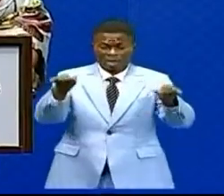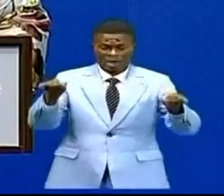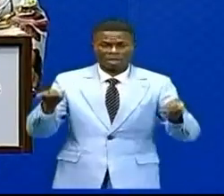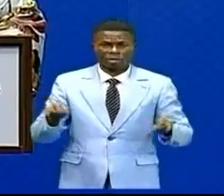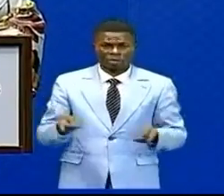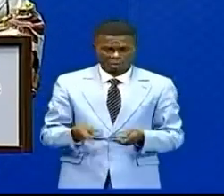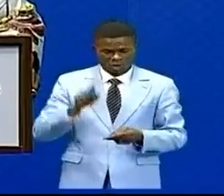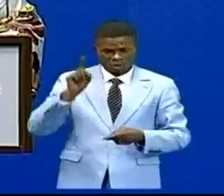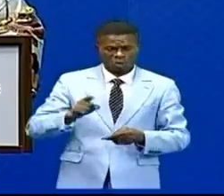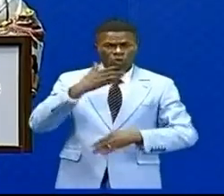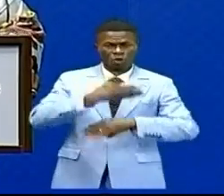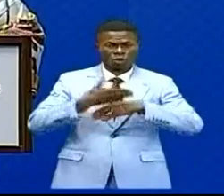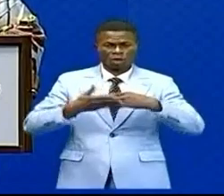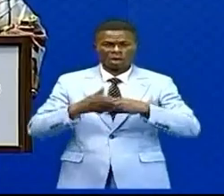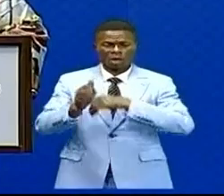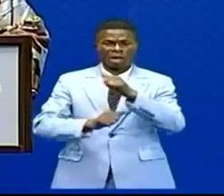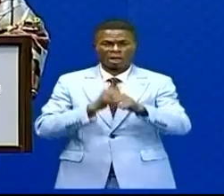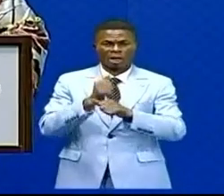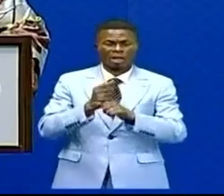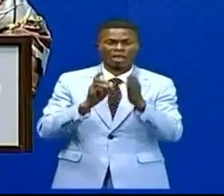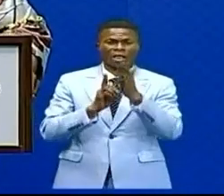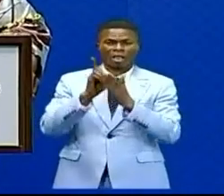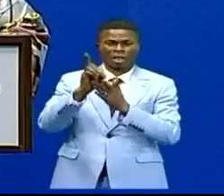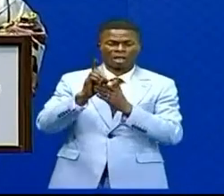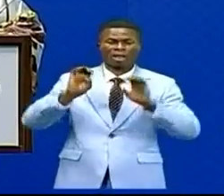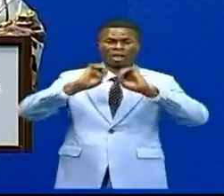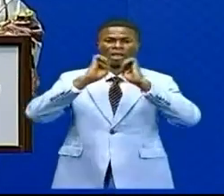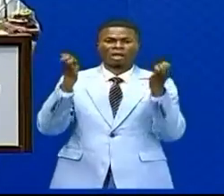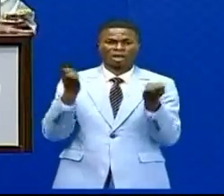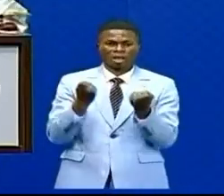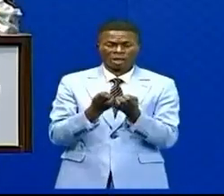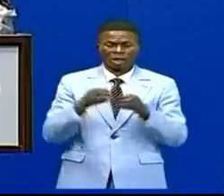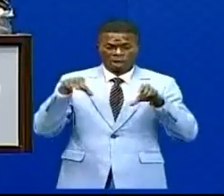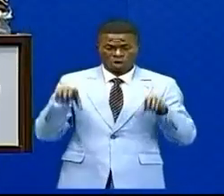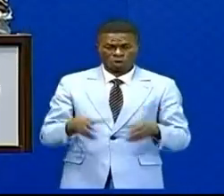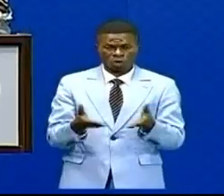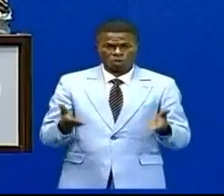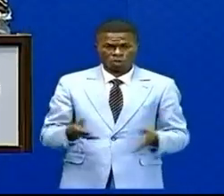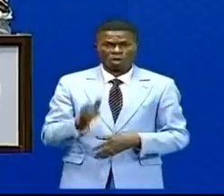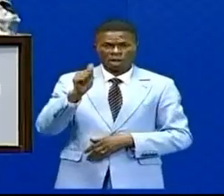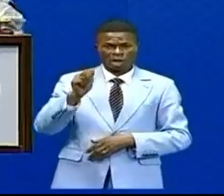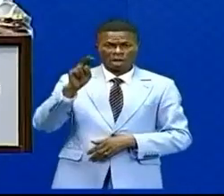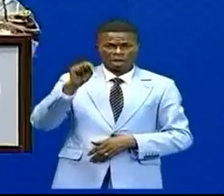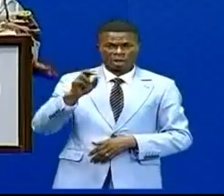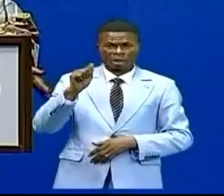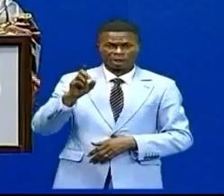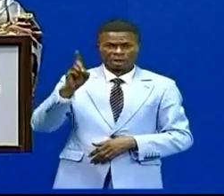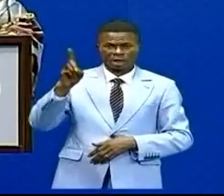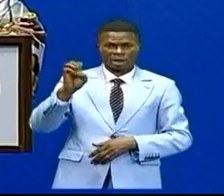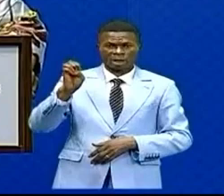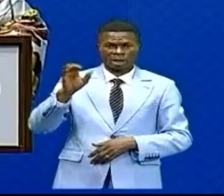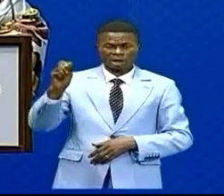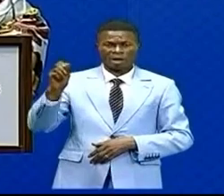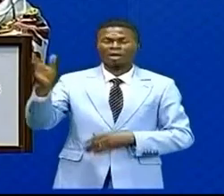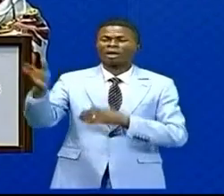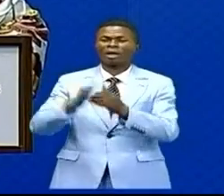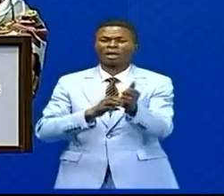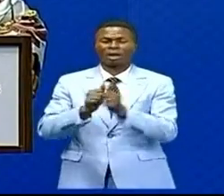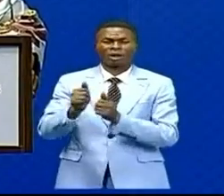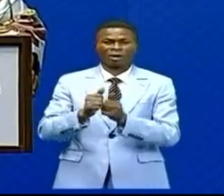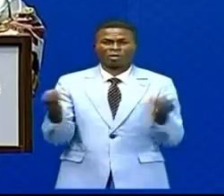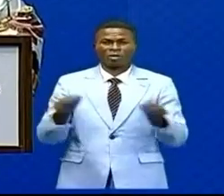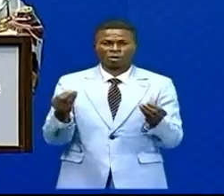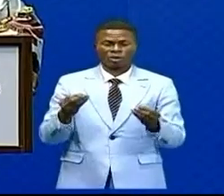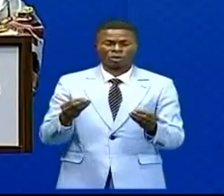sites devant abriter l'Agence nationale pour le développement de l'entrepreneuriat au Congo, ANADEC, expoliée du fait de